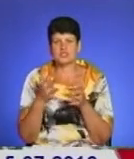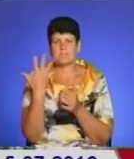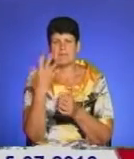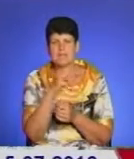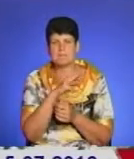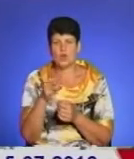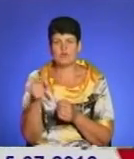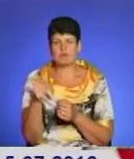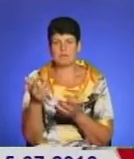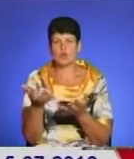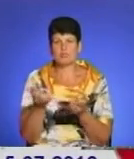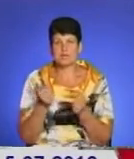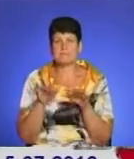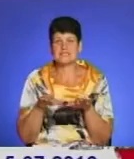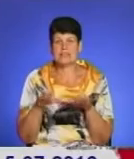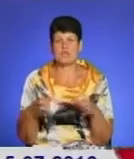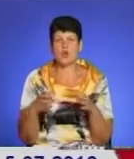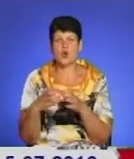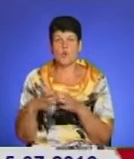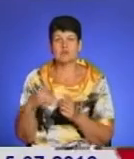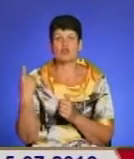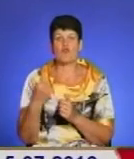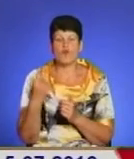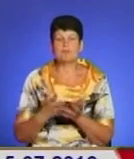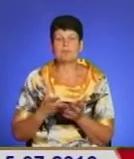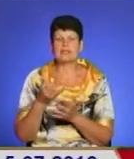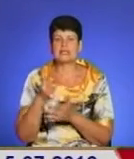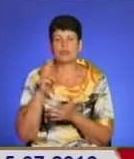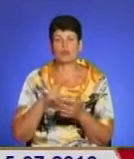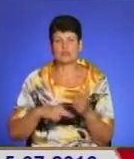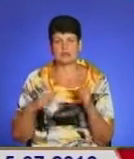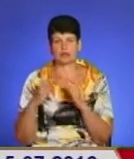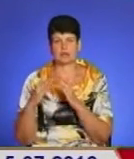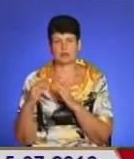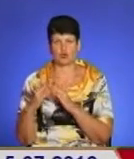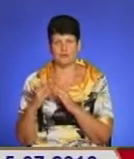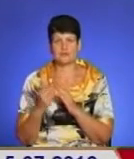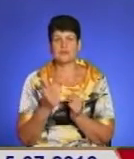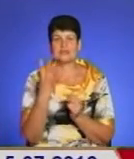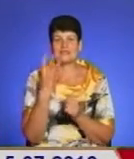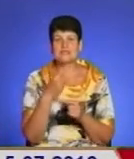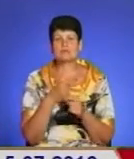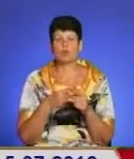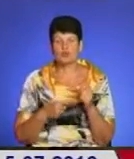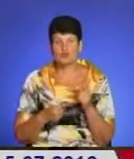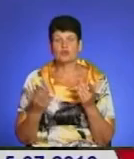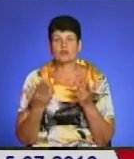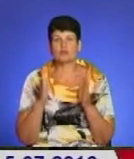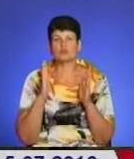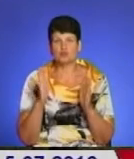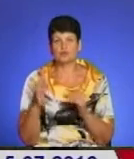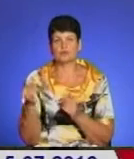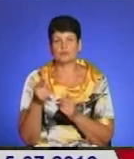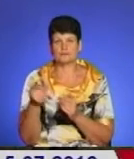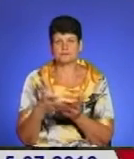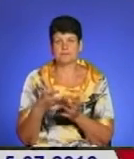мільйонів гривень отримують місцеві громади по області від платників податку на нерухомість, 3,5 з яких надійде від